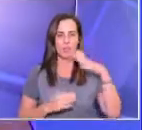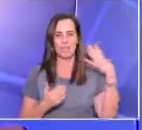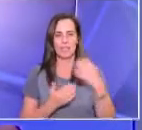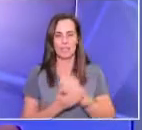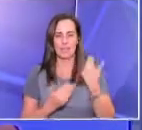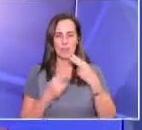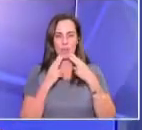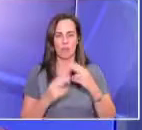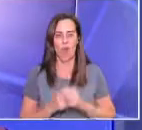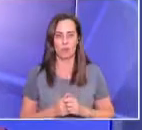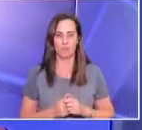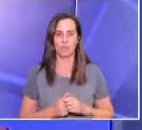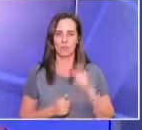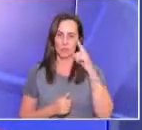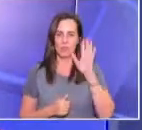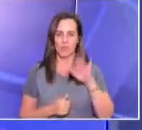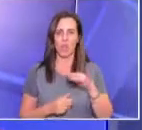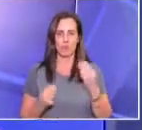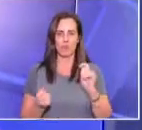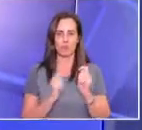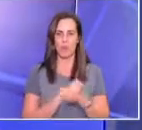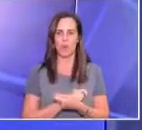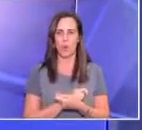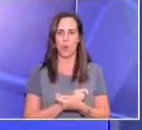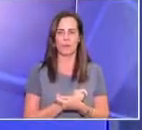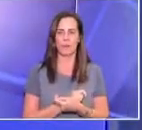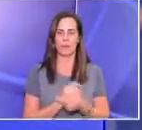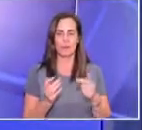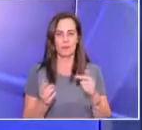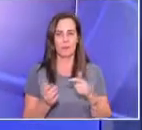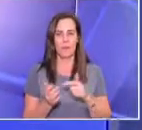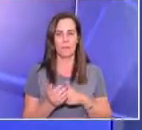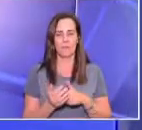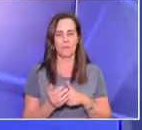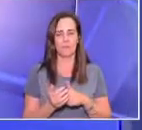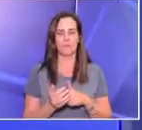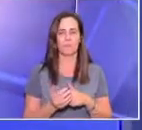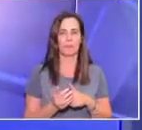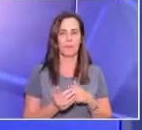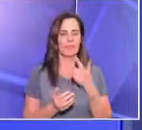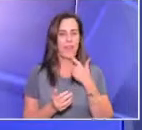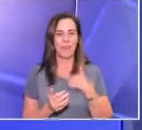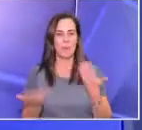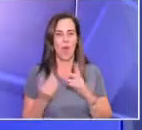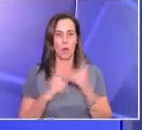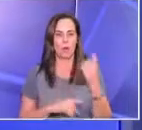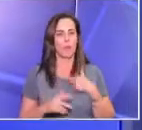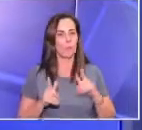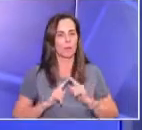הבחירות. אני מסכים איתך, אני חושב שיש שם איזה רוח של שינוי, אבל בשביל הצופים שלנו, תני לנו את העדכון